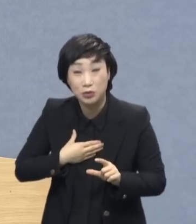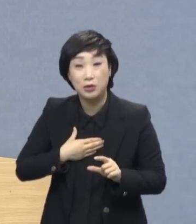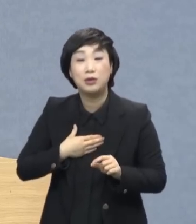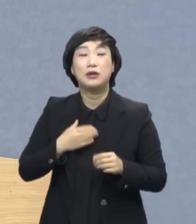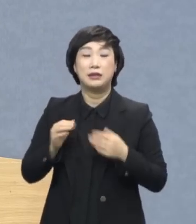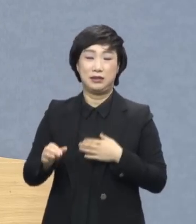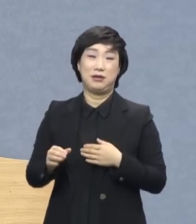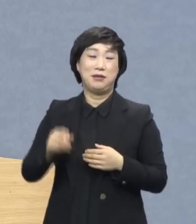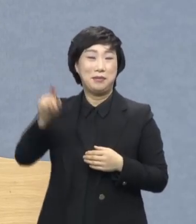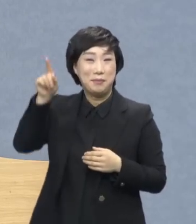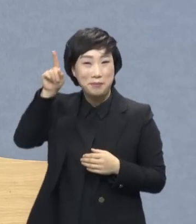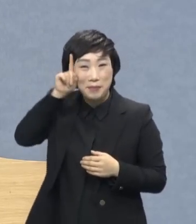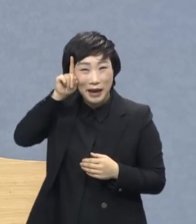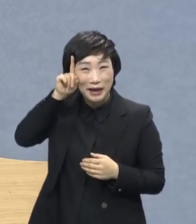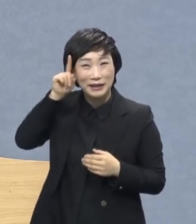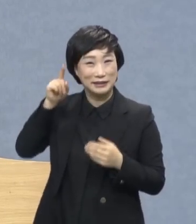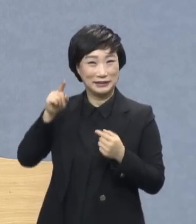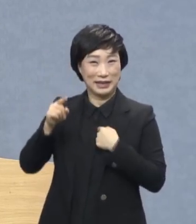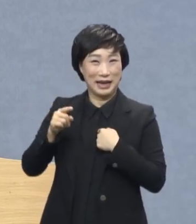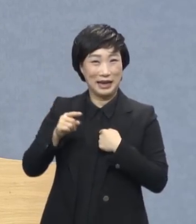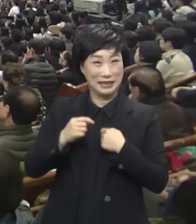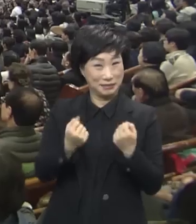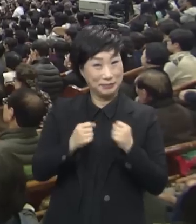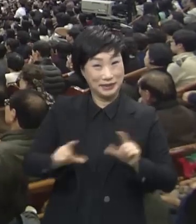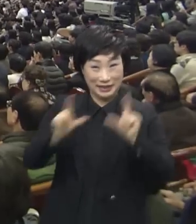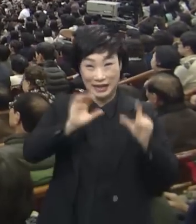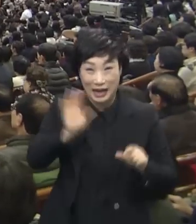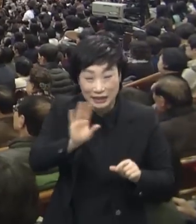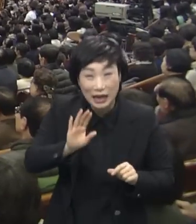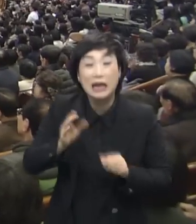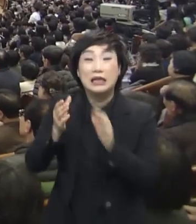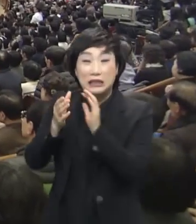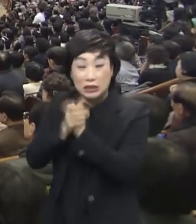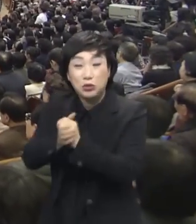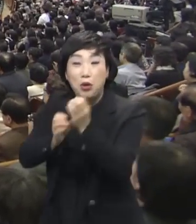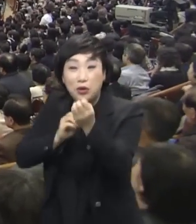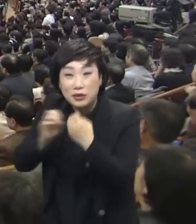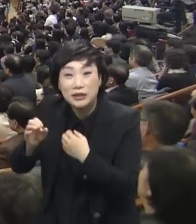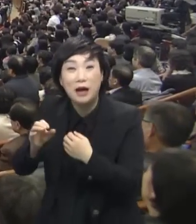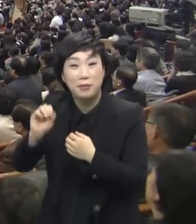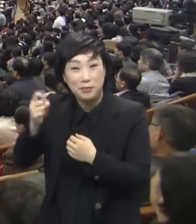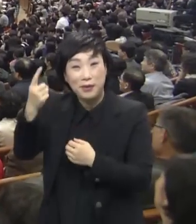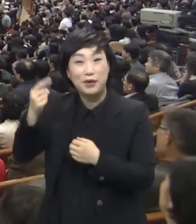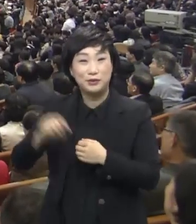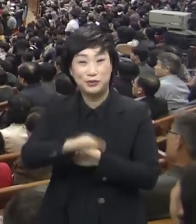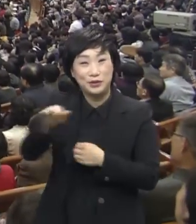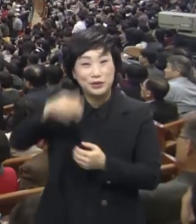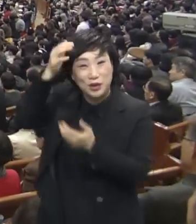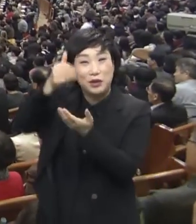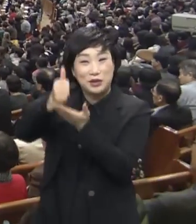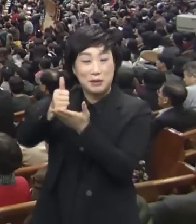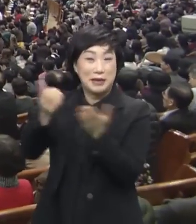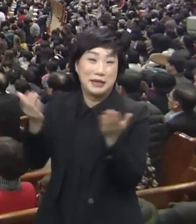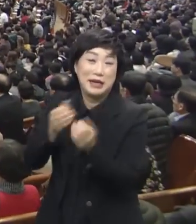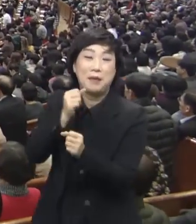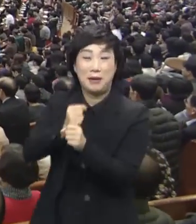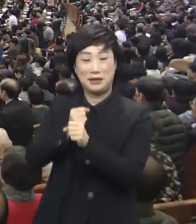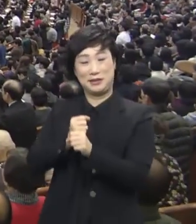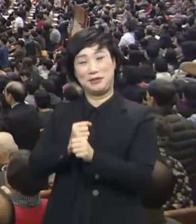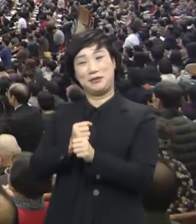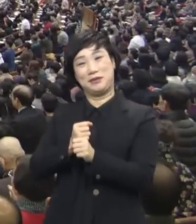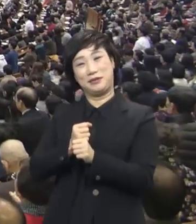네. 100% 내가 사는 것이 아니라 기도 응답으로 말미암아 성령을 일하시게 하는